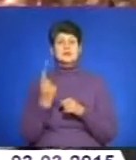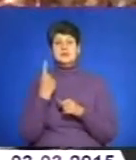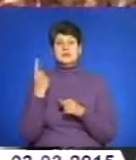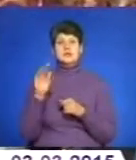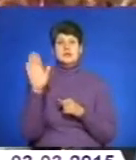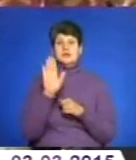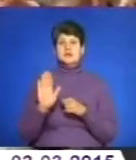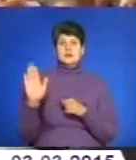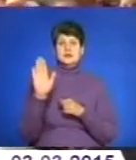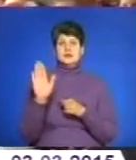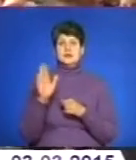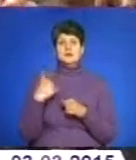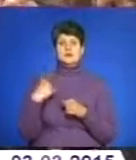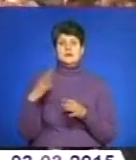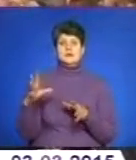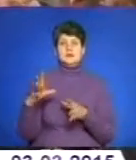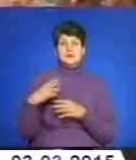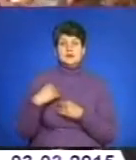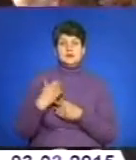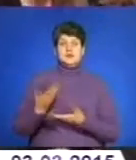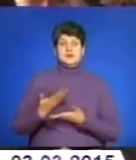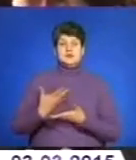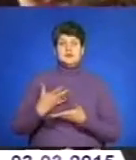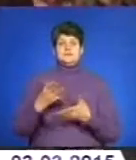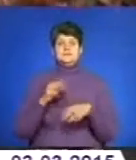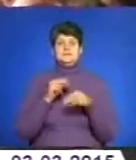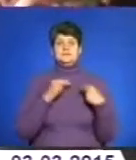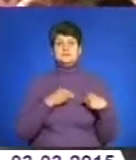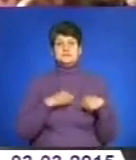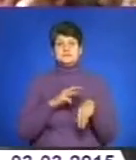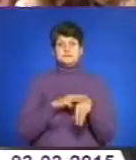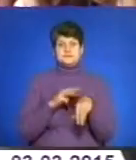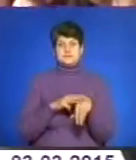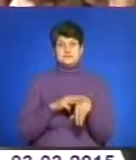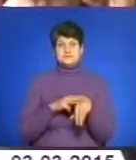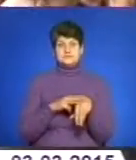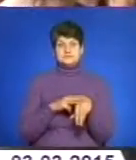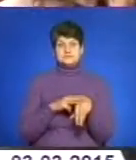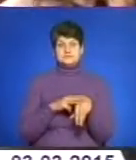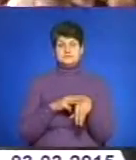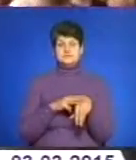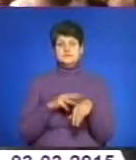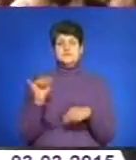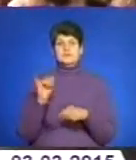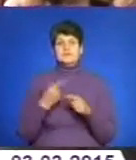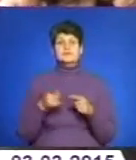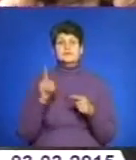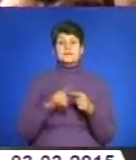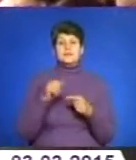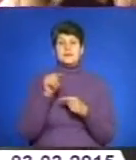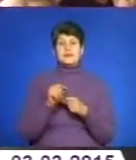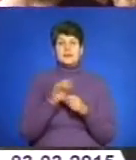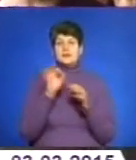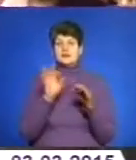вересня ми співпроживаємо з працівниками міліції. І це ніяк